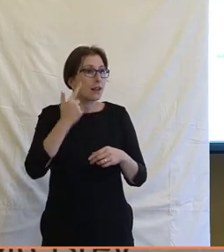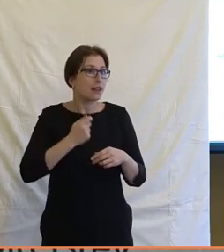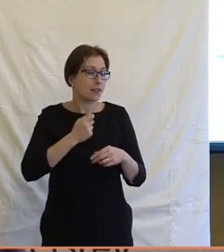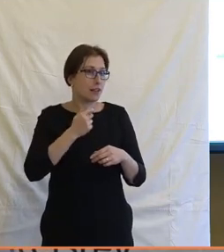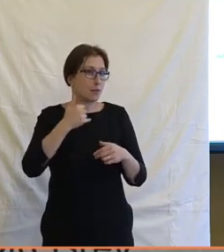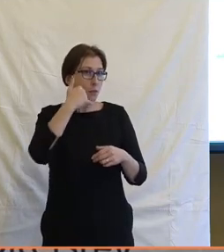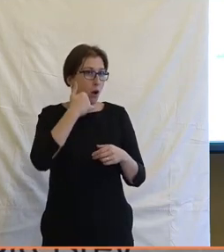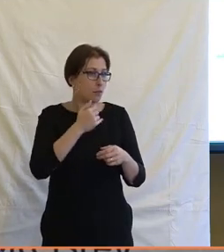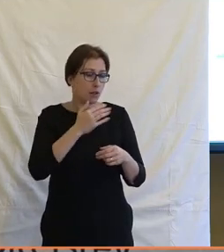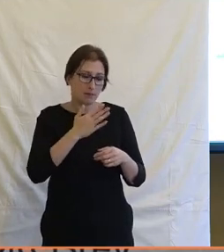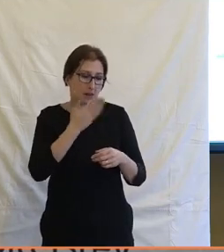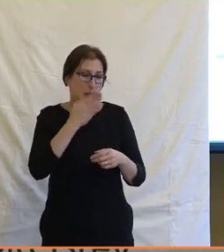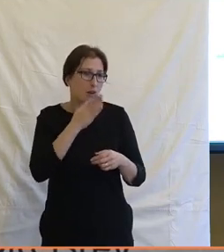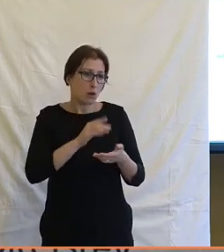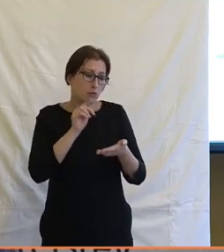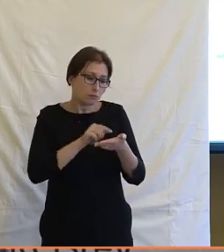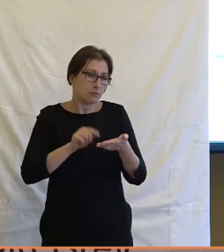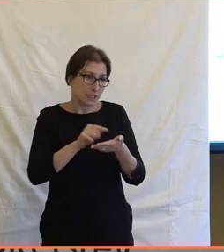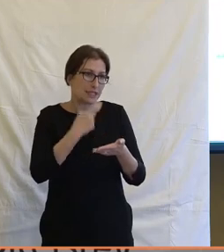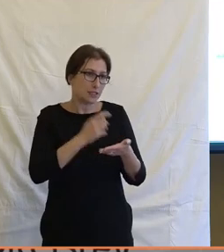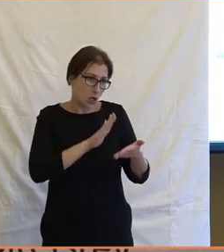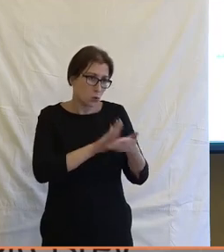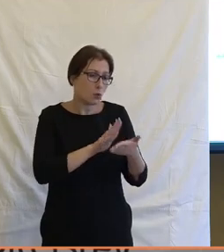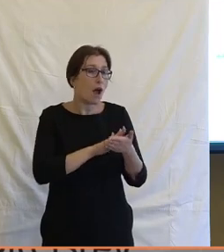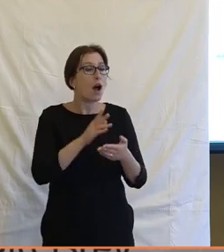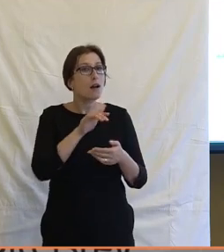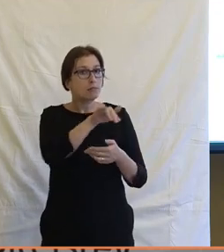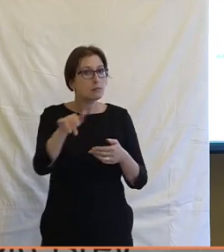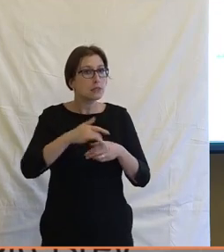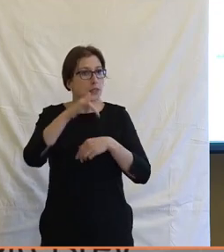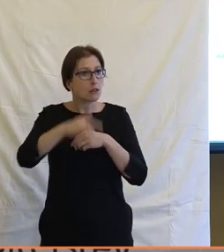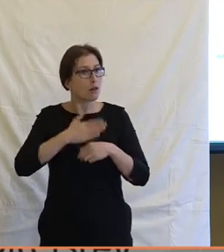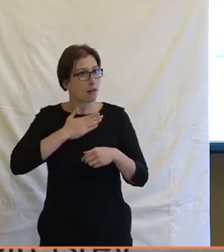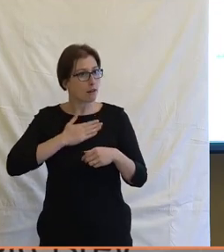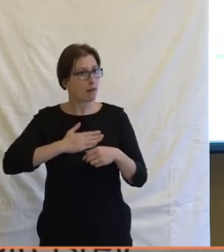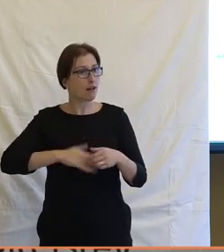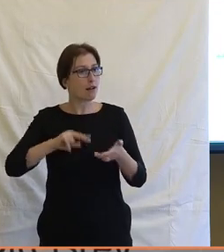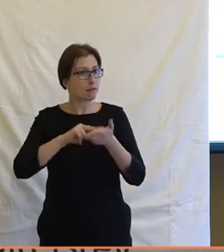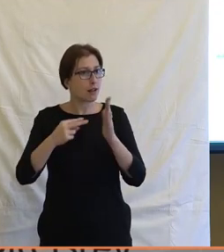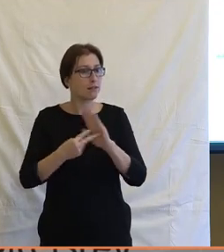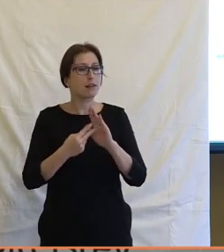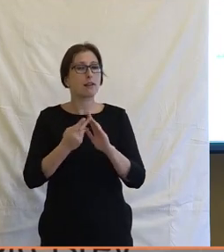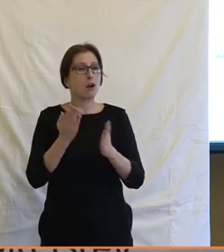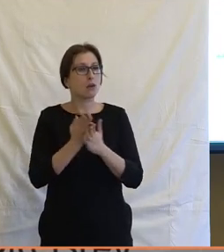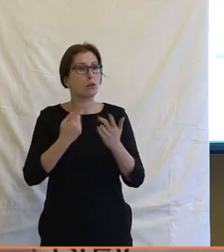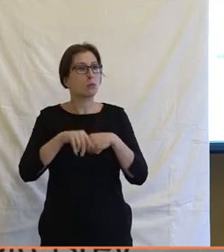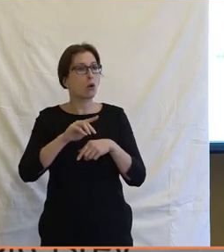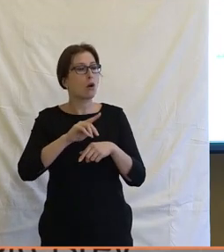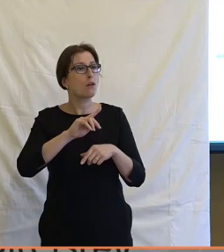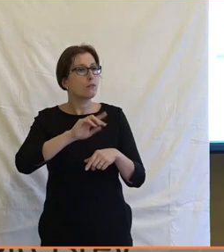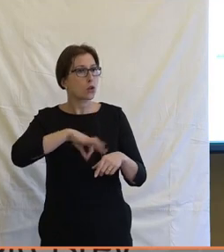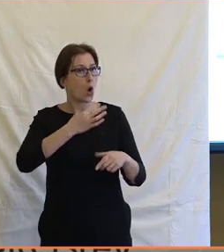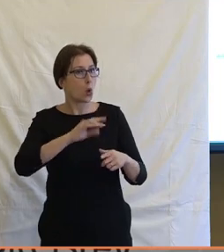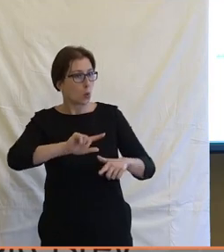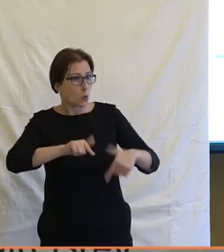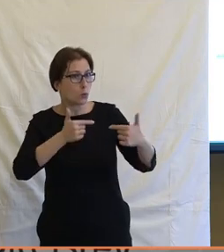prostě nezvládnu, zůstáváme u tlačítkový, ale vím, že prostě jsou seniori, kteří velice rádi ty technologie mají právě třeba pro komunikaci vnoučaty nebo se